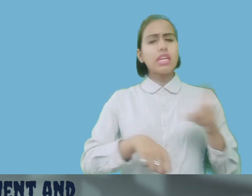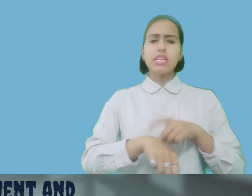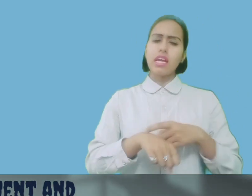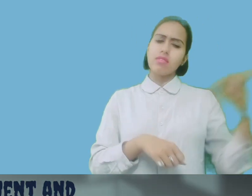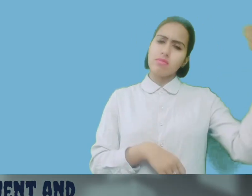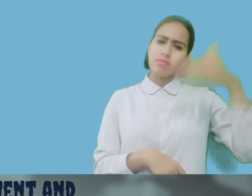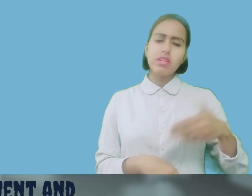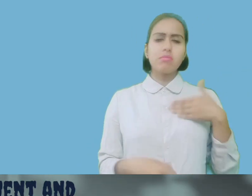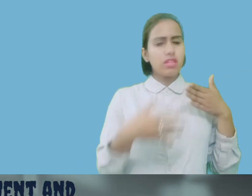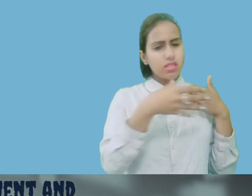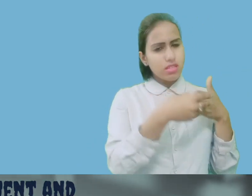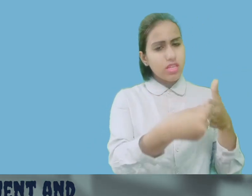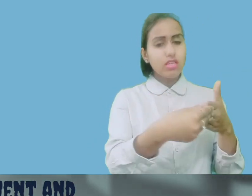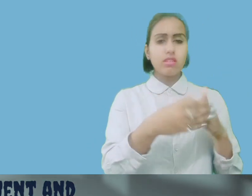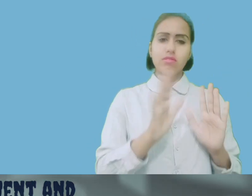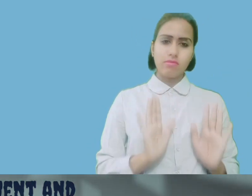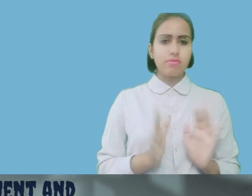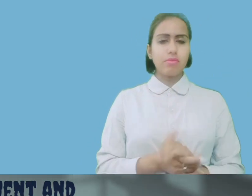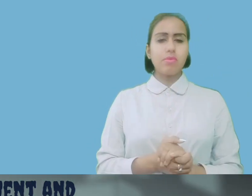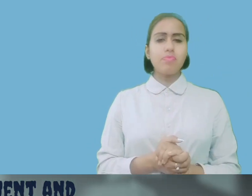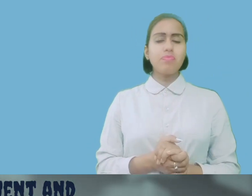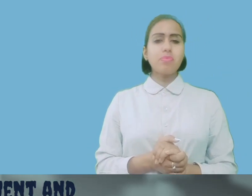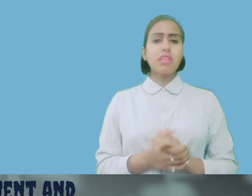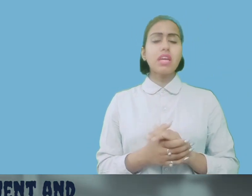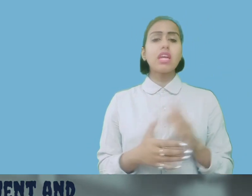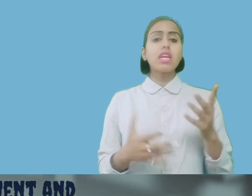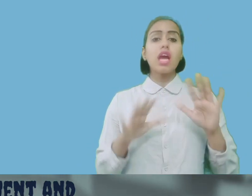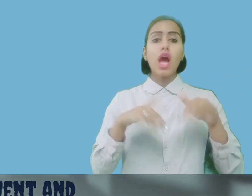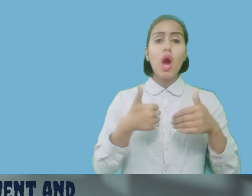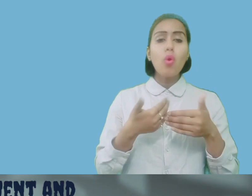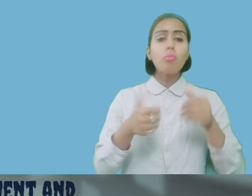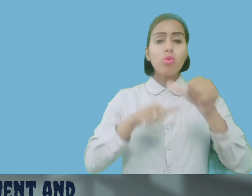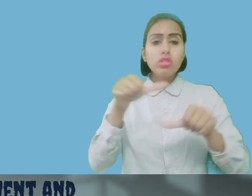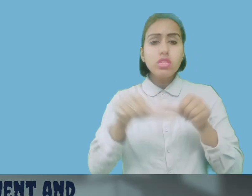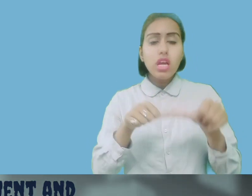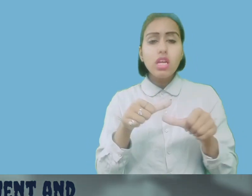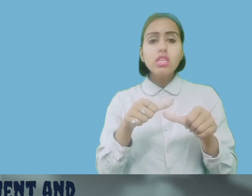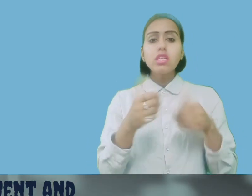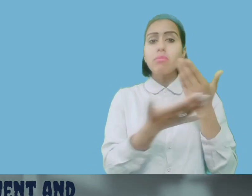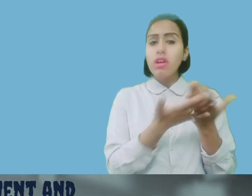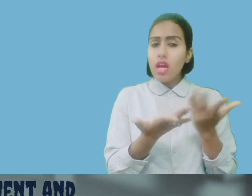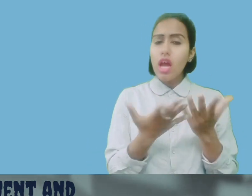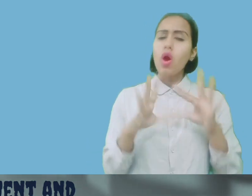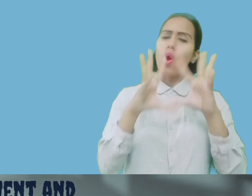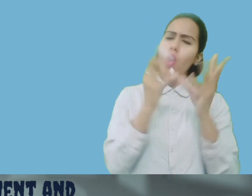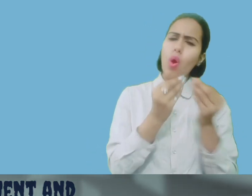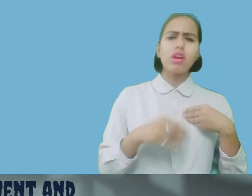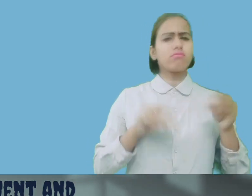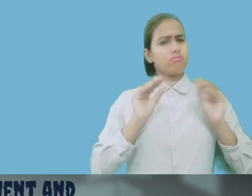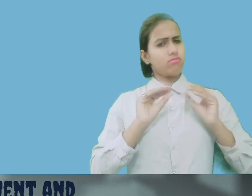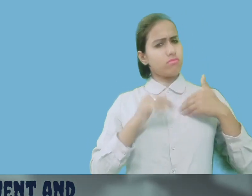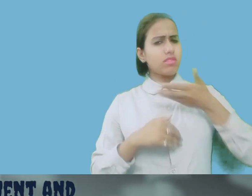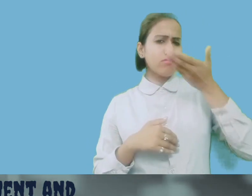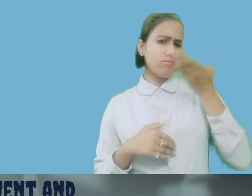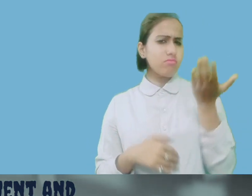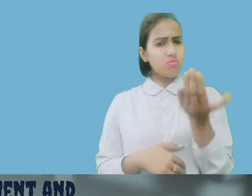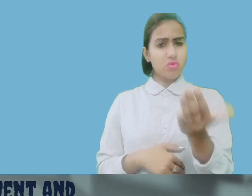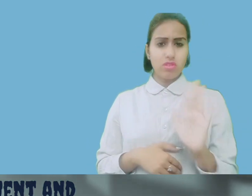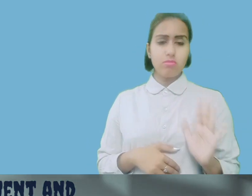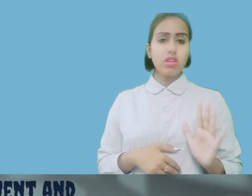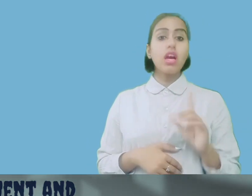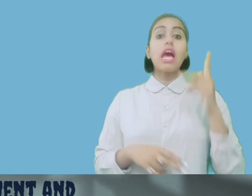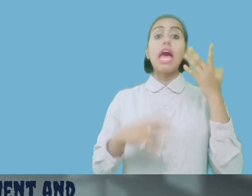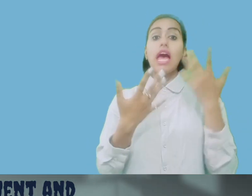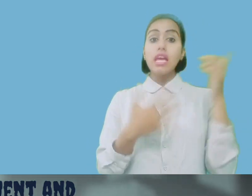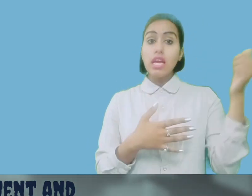जिससे प्रशिक्षण प्राप्त कर रहे हैं वो खुद एक बधिर व्यक्ति है पर आज वो आपके लिए एक टीचर के लेवल पे बैठा हुआ है। तो अगर कोई बच्चा